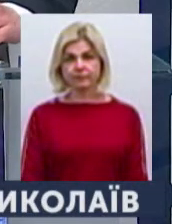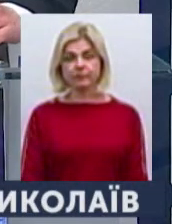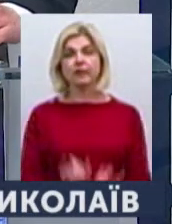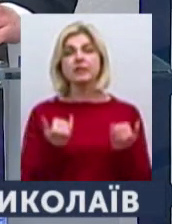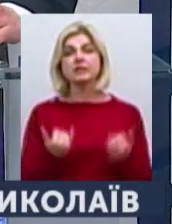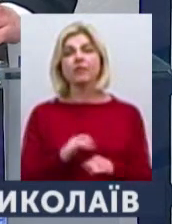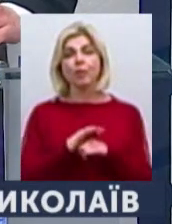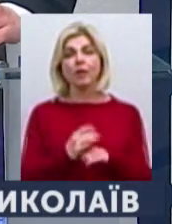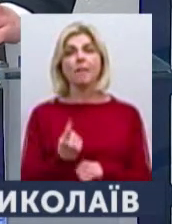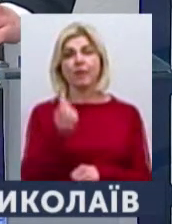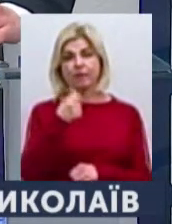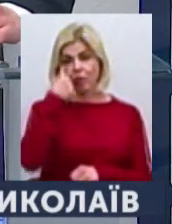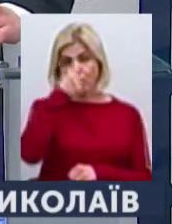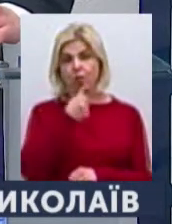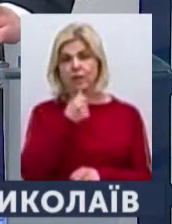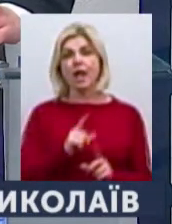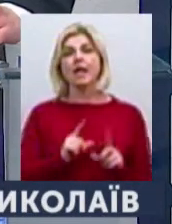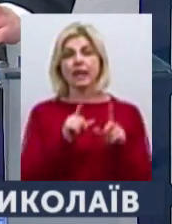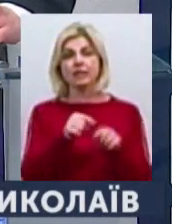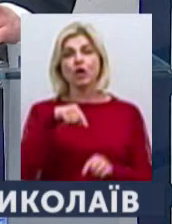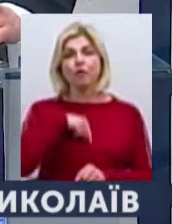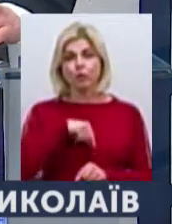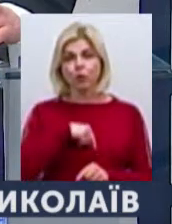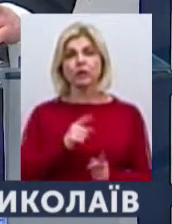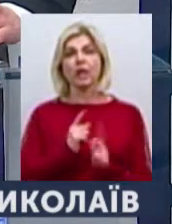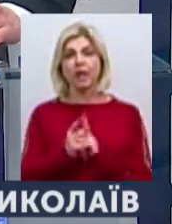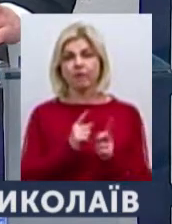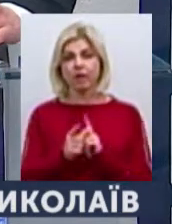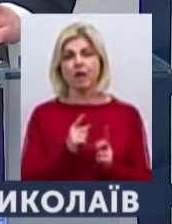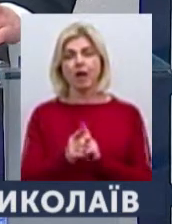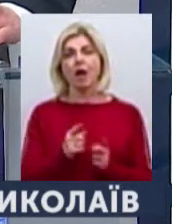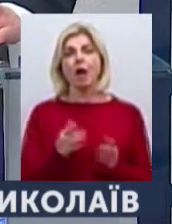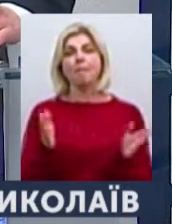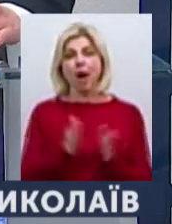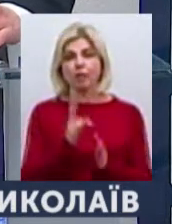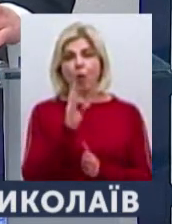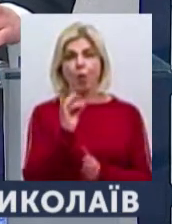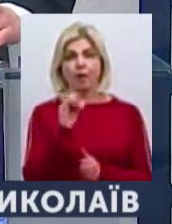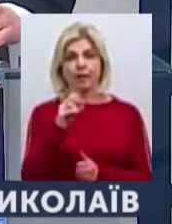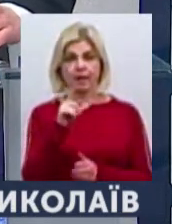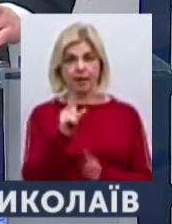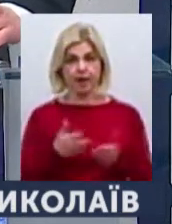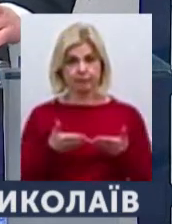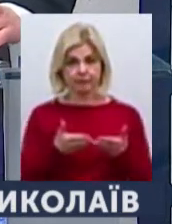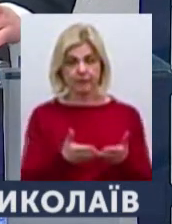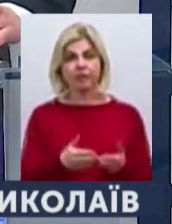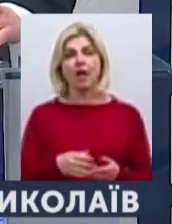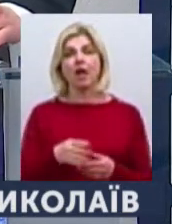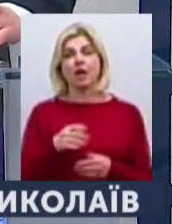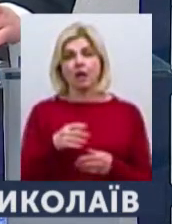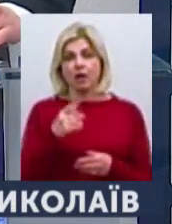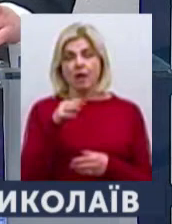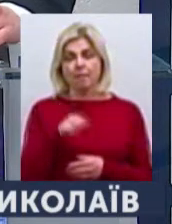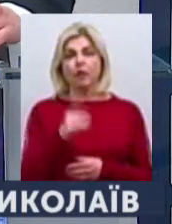Сьогодні відбувся перший цьогорічний рейс на внутрішньоміській лінії Миколаєва-Каботажний мол Мала Корениха. Катер адміністрації річкових портів